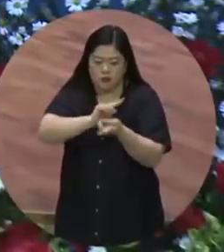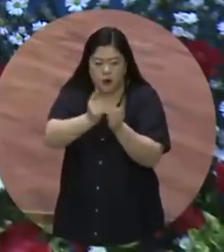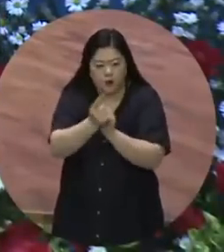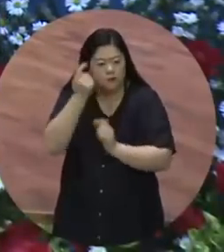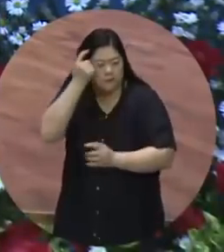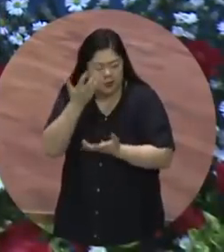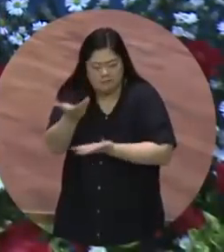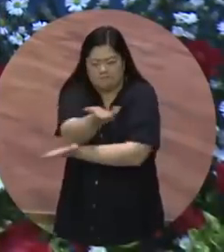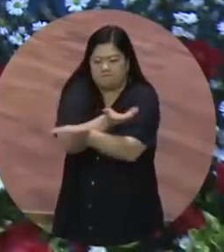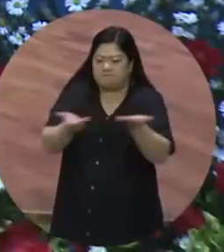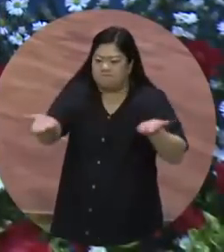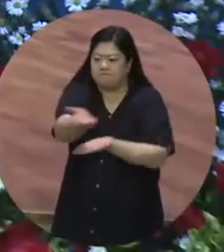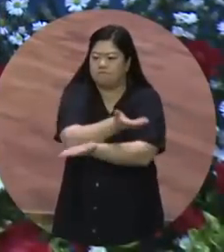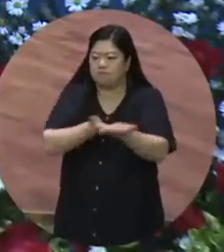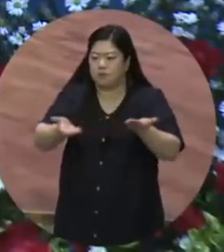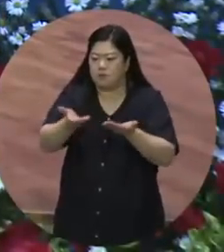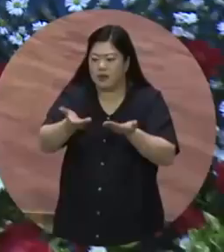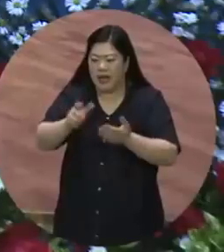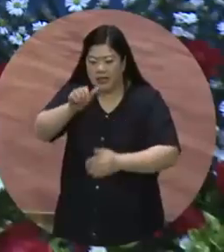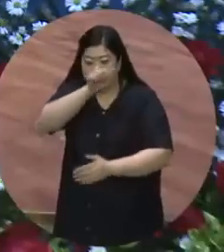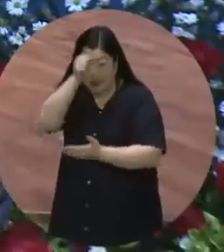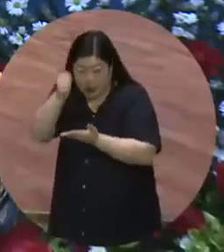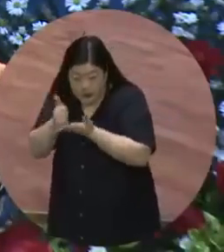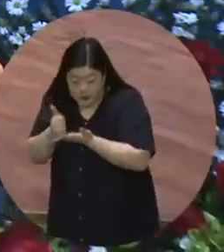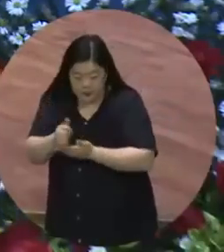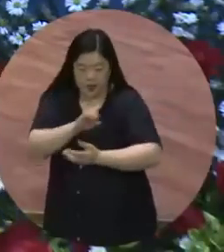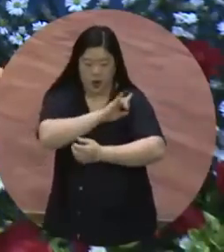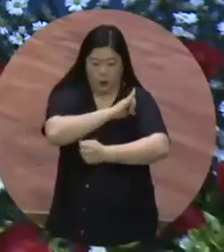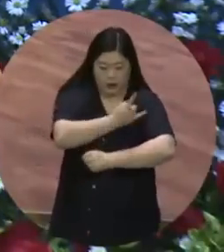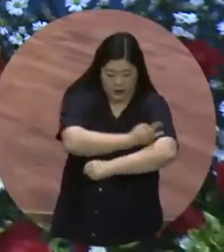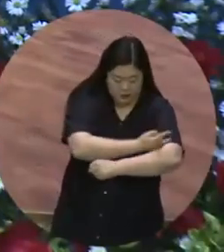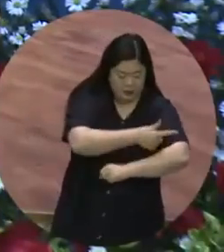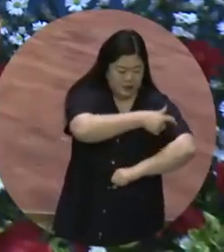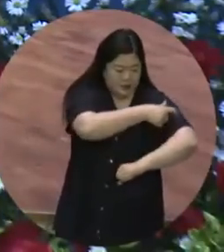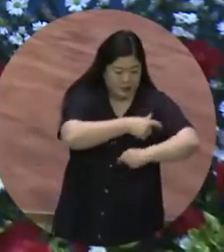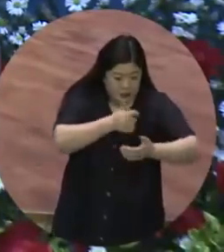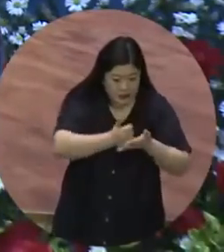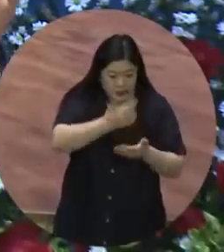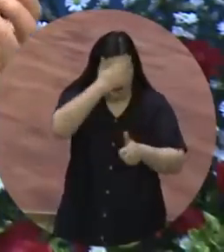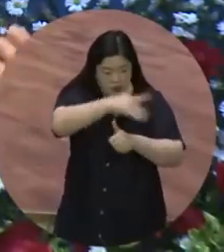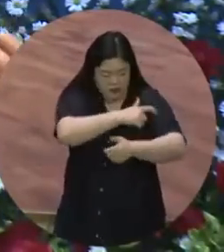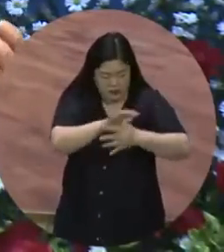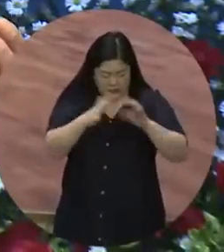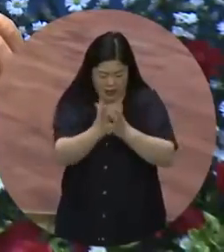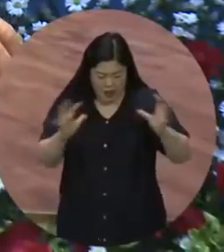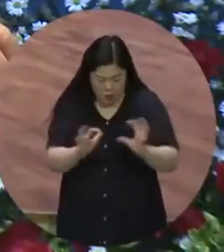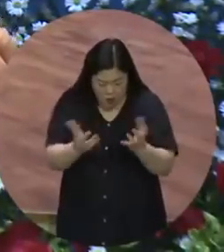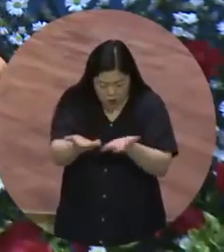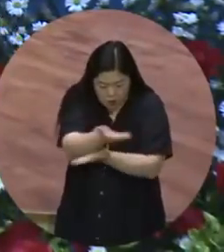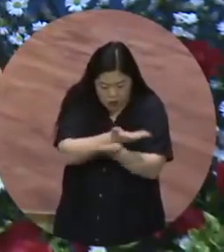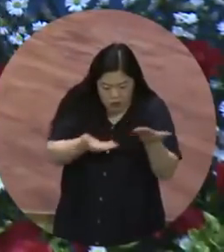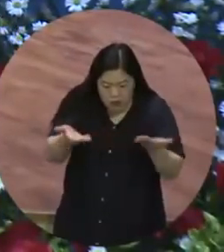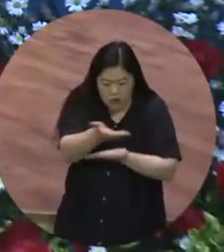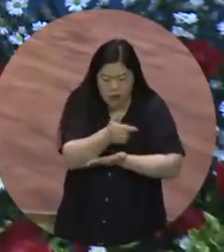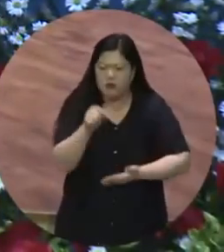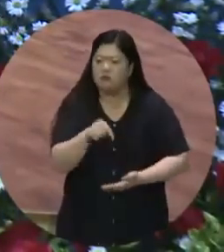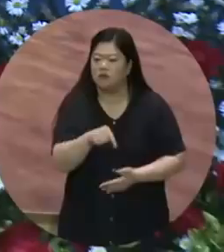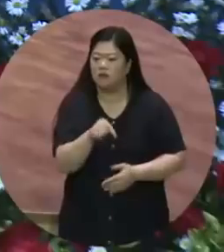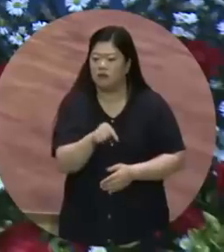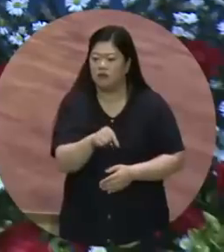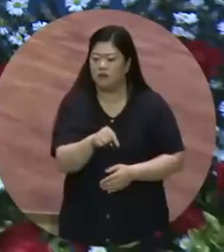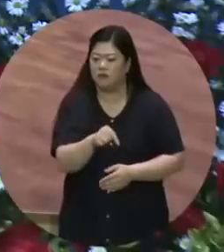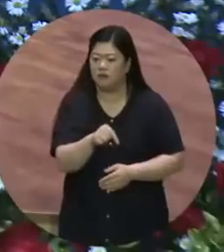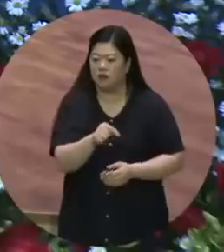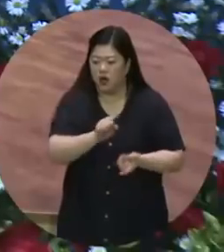몸된 교회가 되어져서 정말 원리스 이루어서 하나님을 섬기는 동력자가 되자고 이렇게